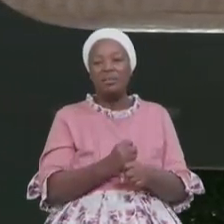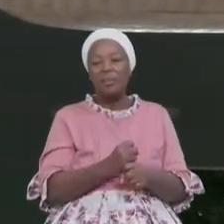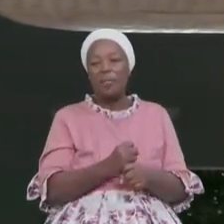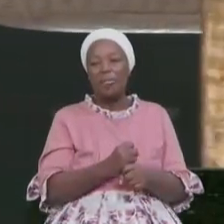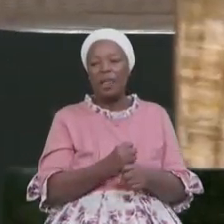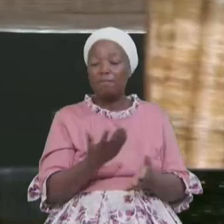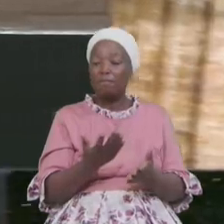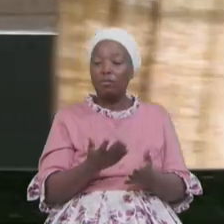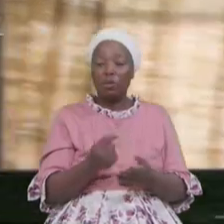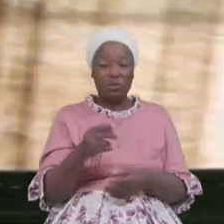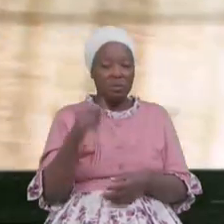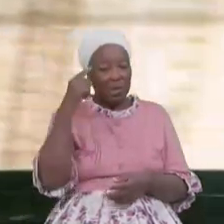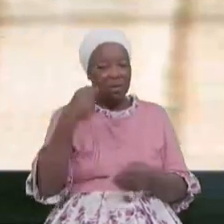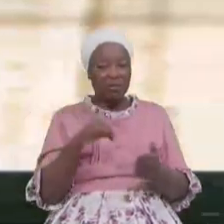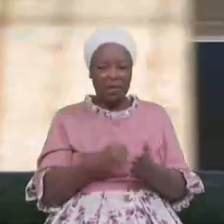homme